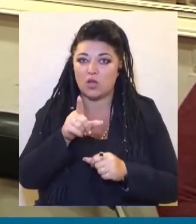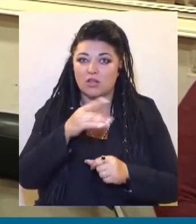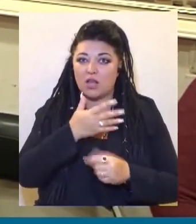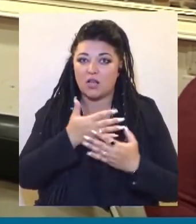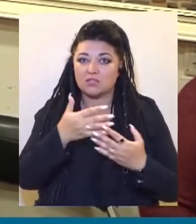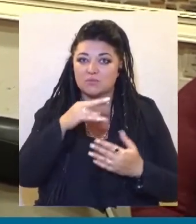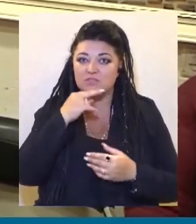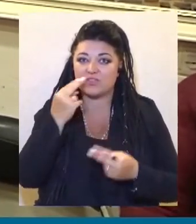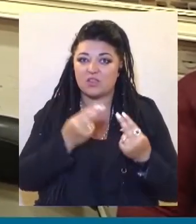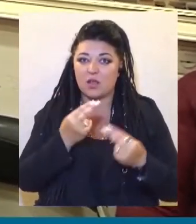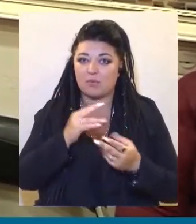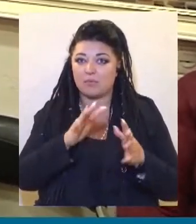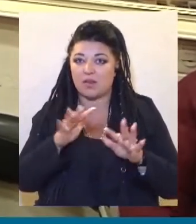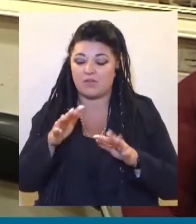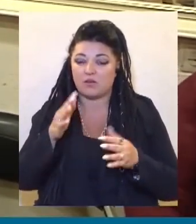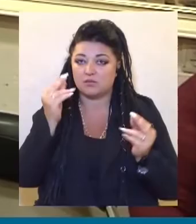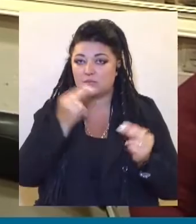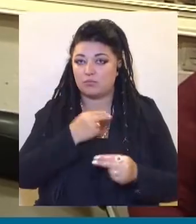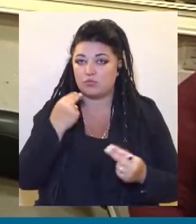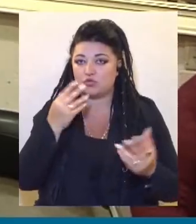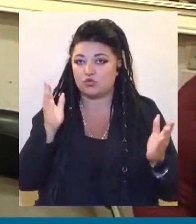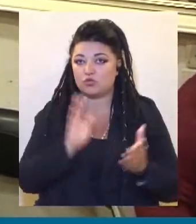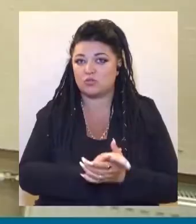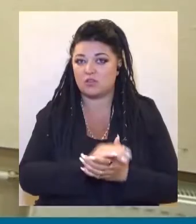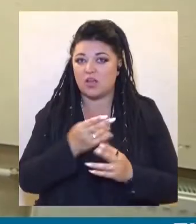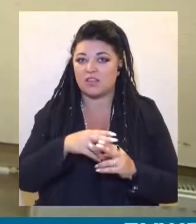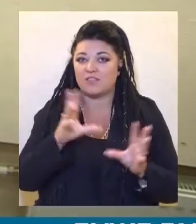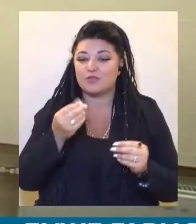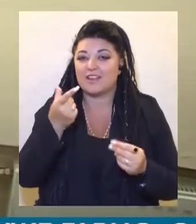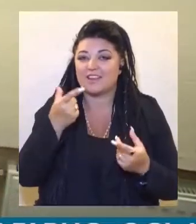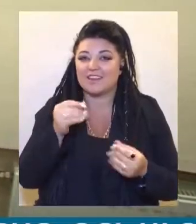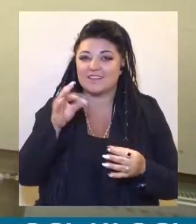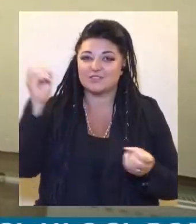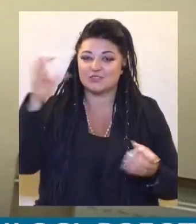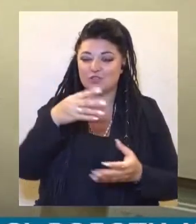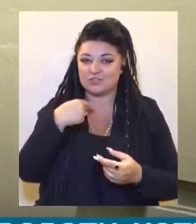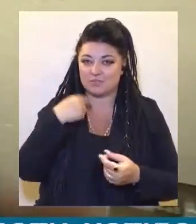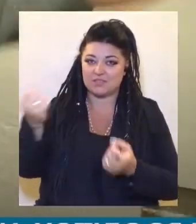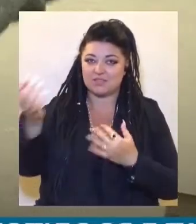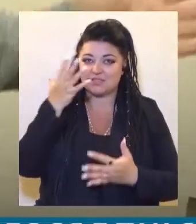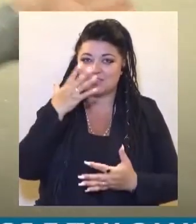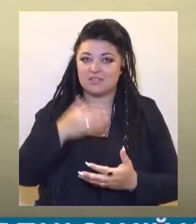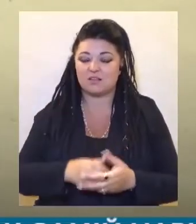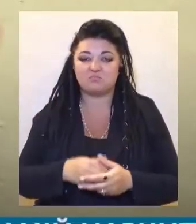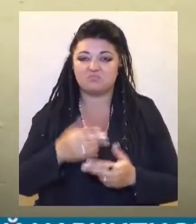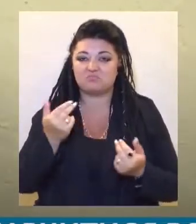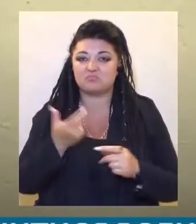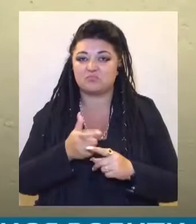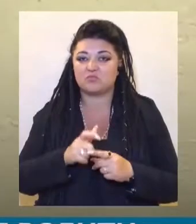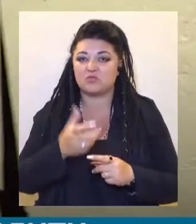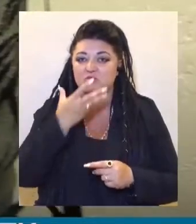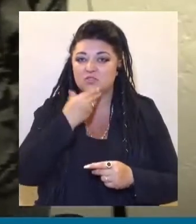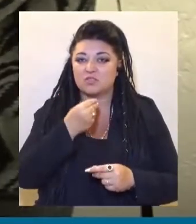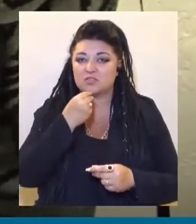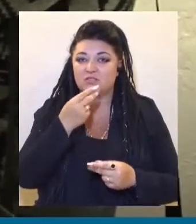переливаются. То есть это вообще солнце где-то засияло. Очень красиво, да, очень красиво вот эти вот